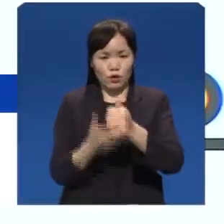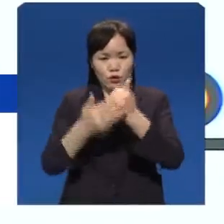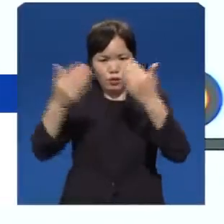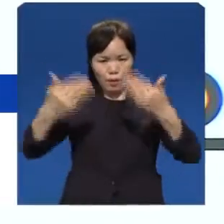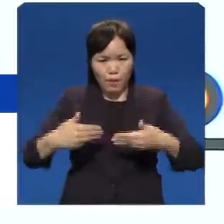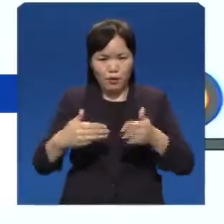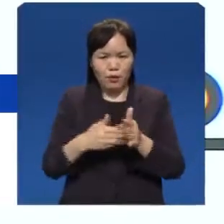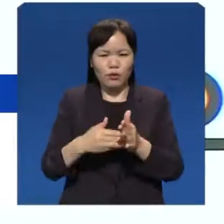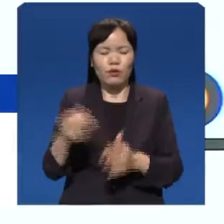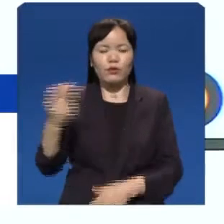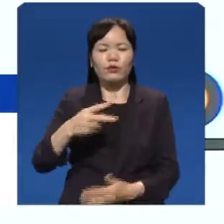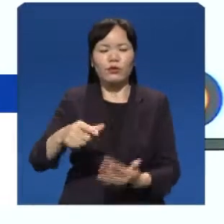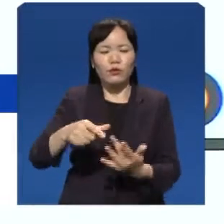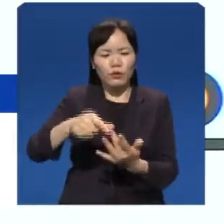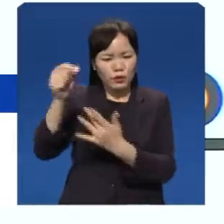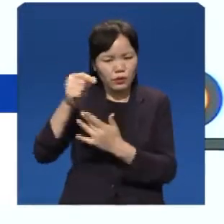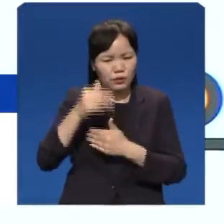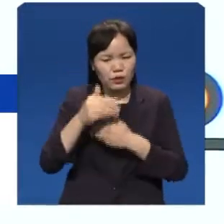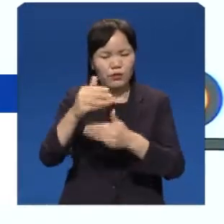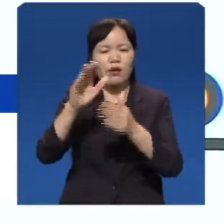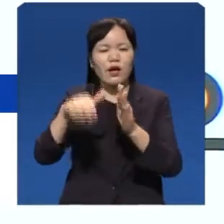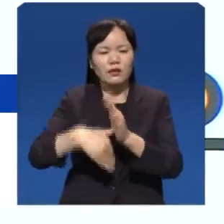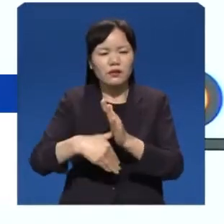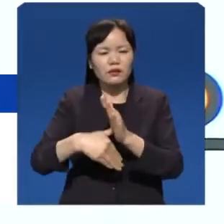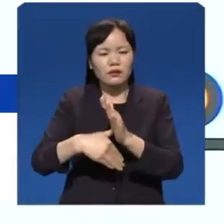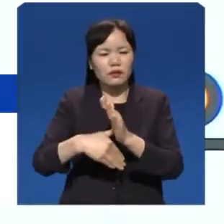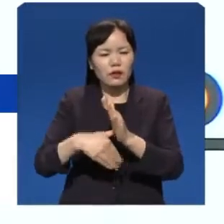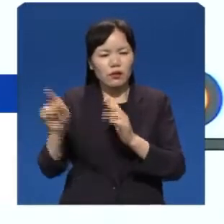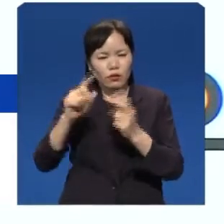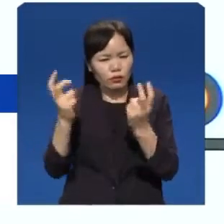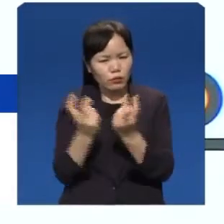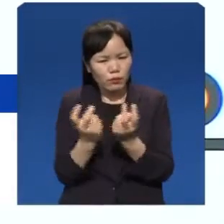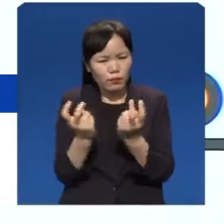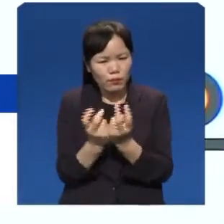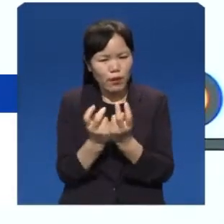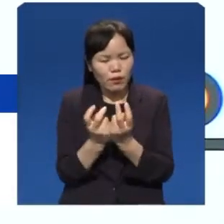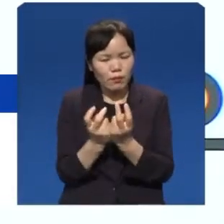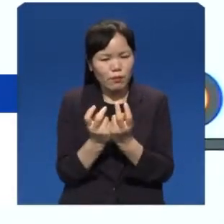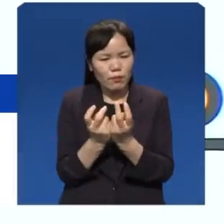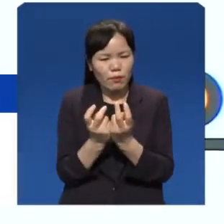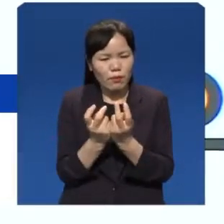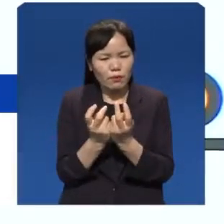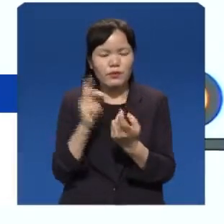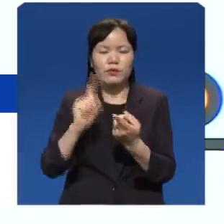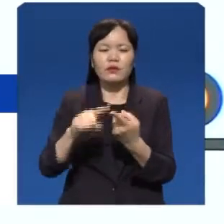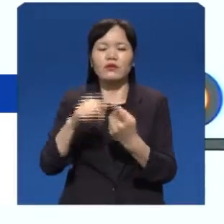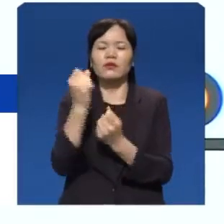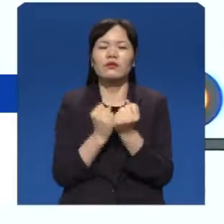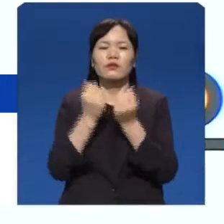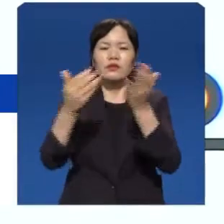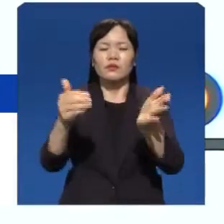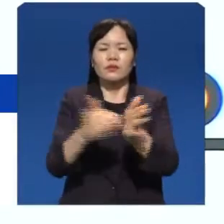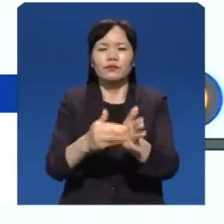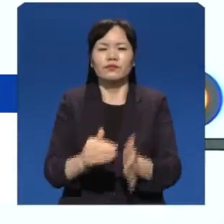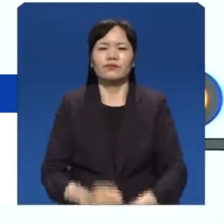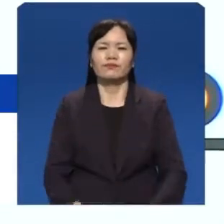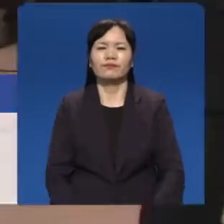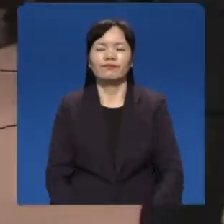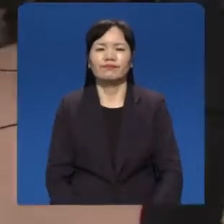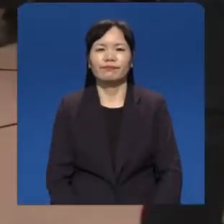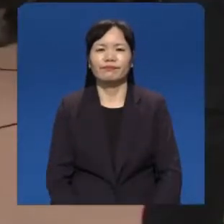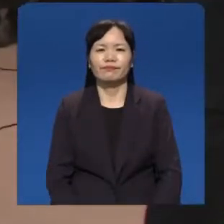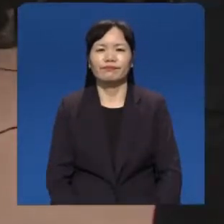받았고요. 그리고 또이 인선 과정이 어떤 방식으로 이루어지는지에 대해서도 설명을